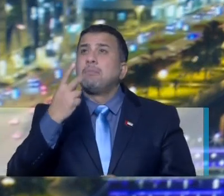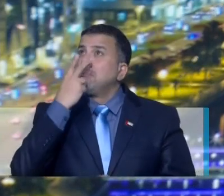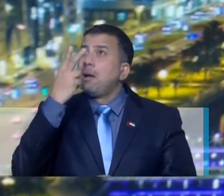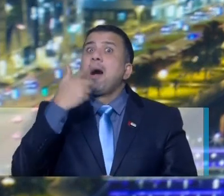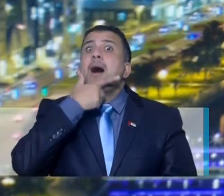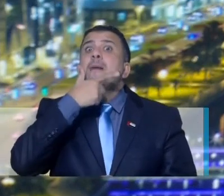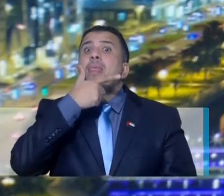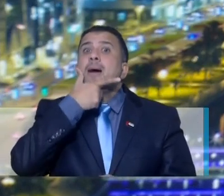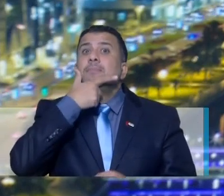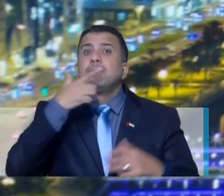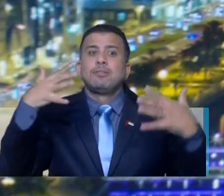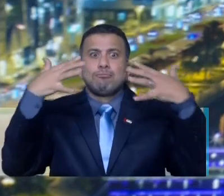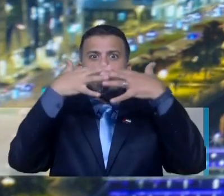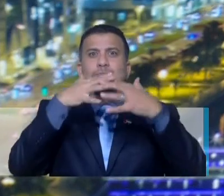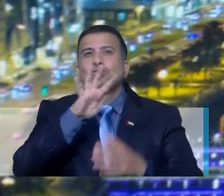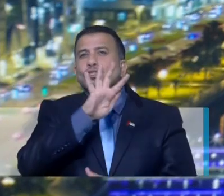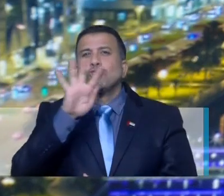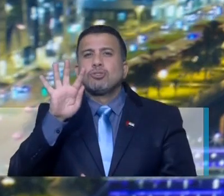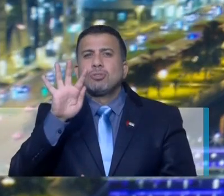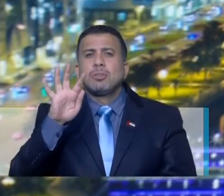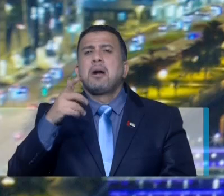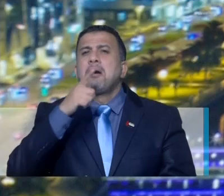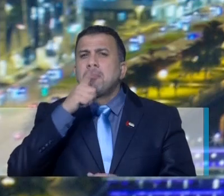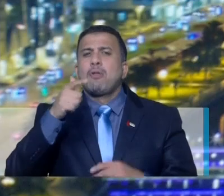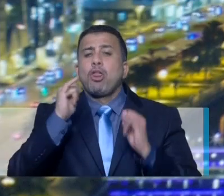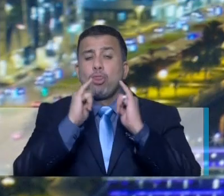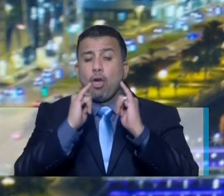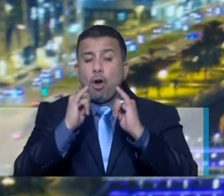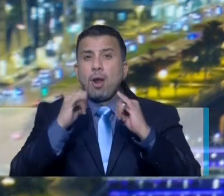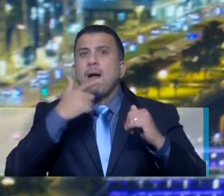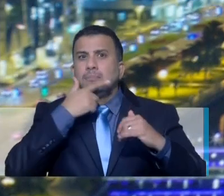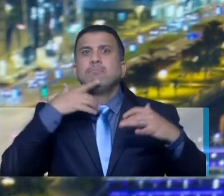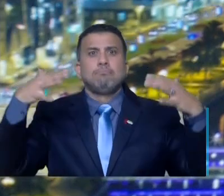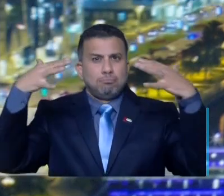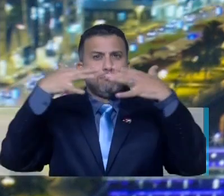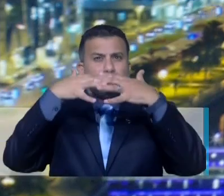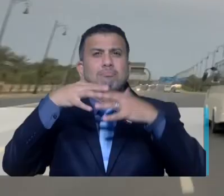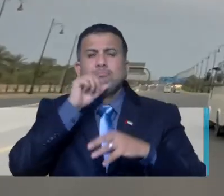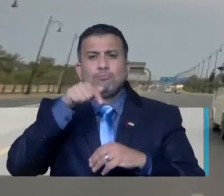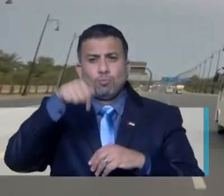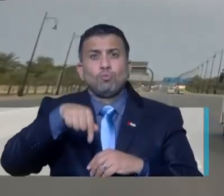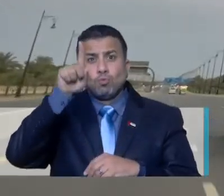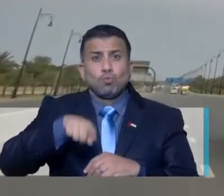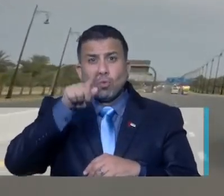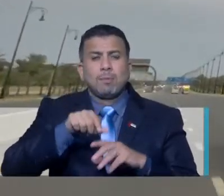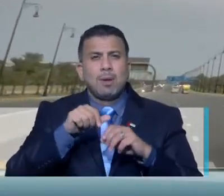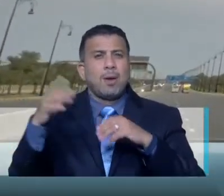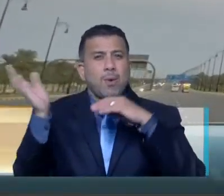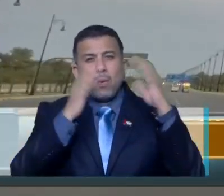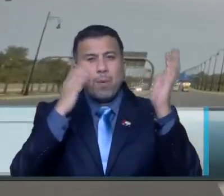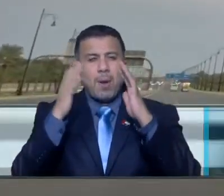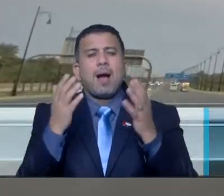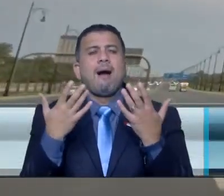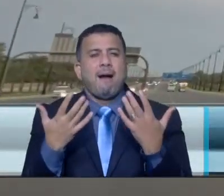مع ظهور السحب شرقا وقد تكون ركاميه بعد الظهر واوضح المركز في بيانه اليومي ان الرياح